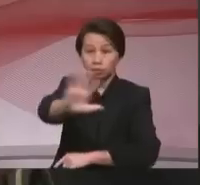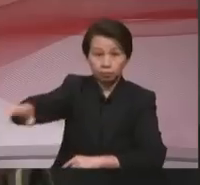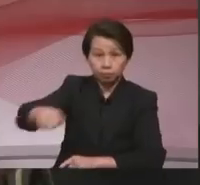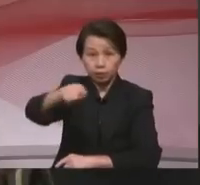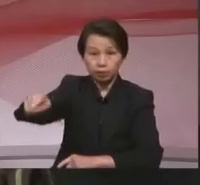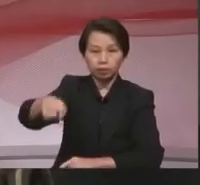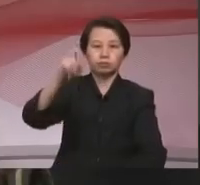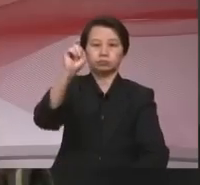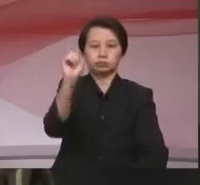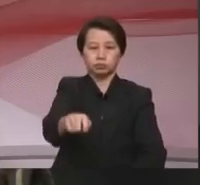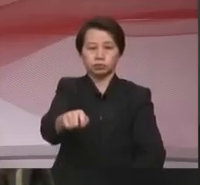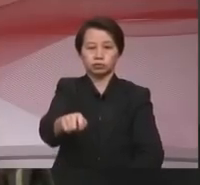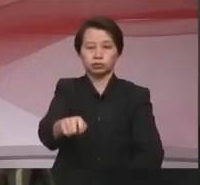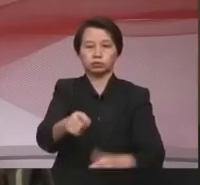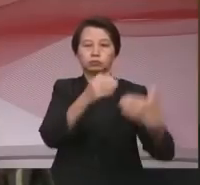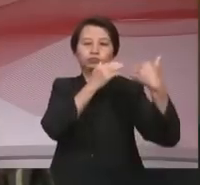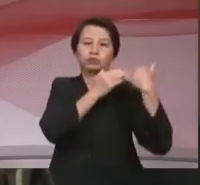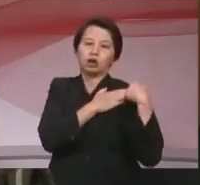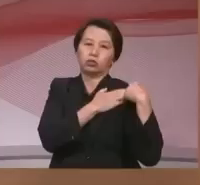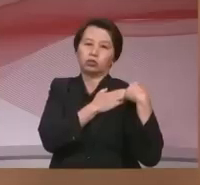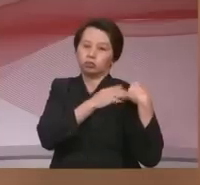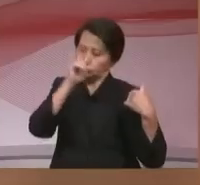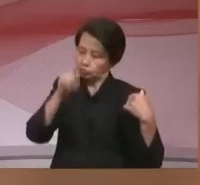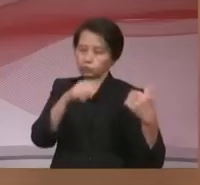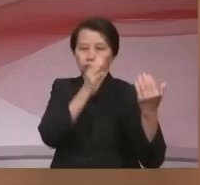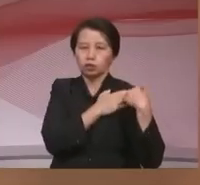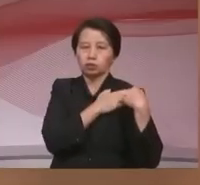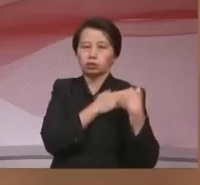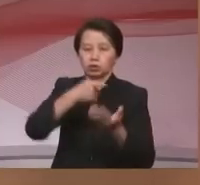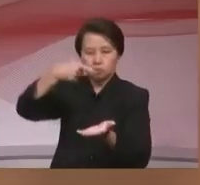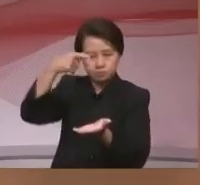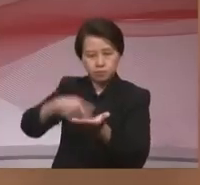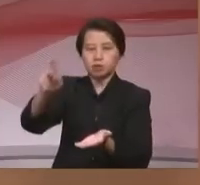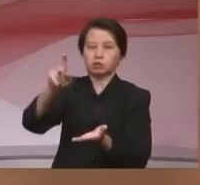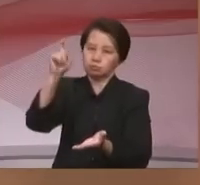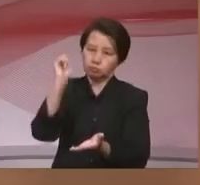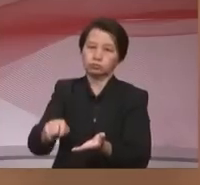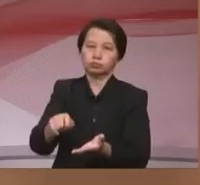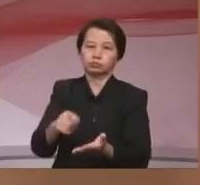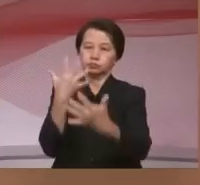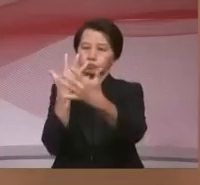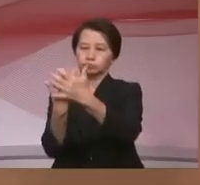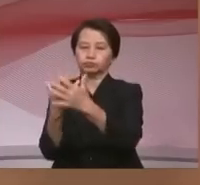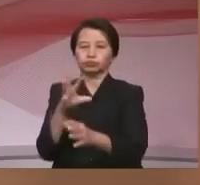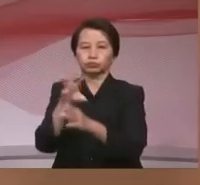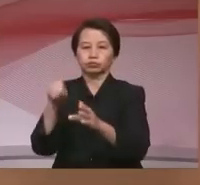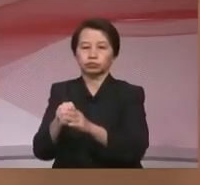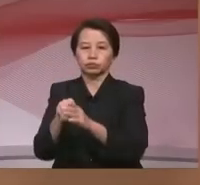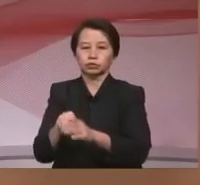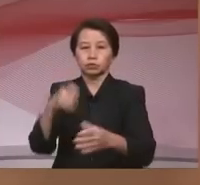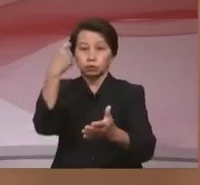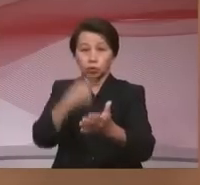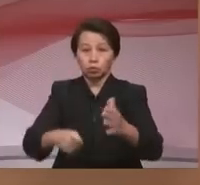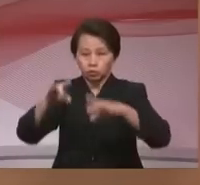mereka perlu menanggung sepenuhnya kos kuarantin termasuk